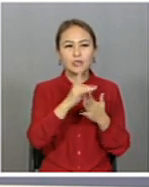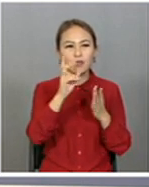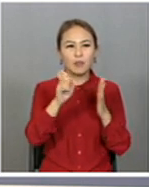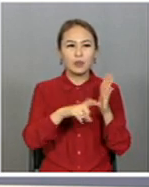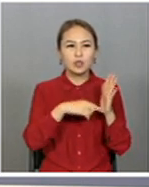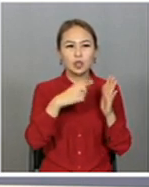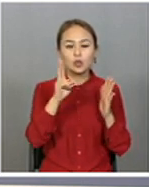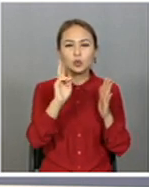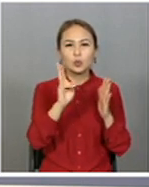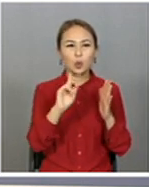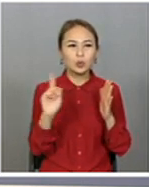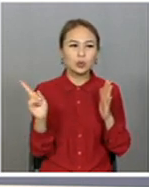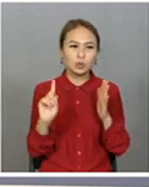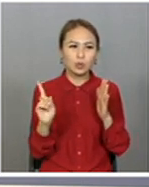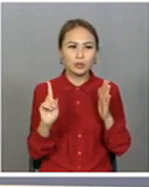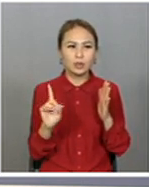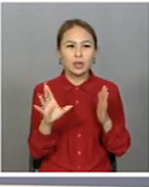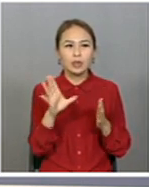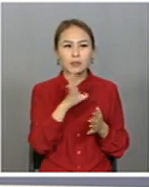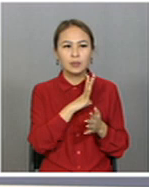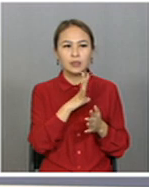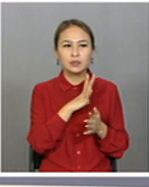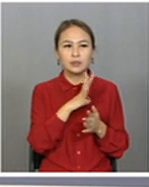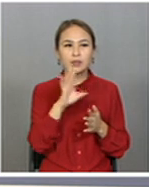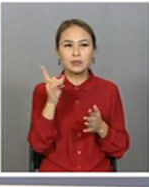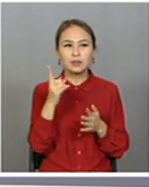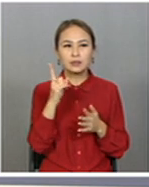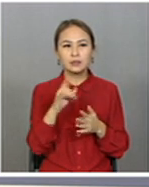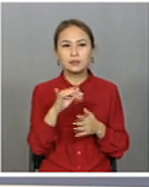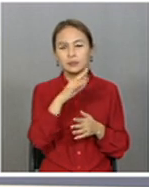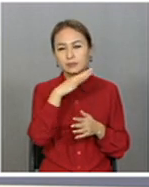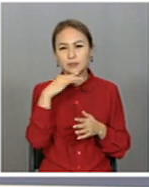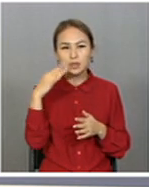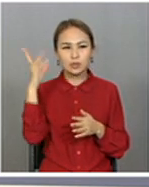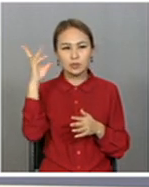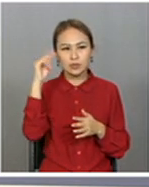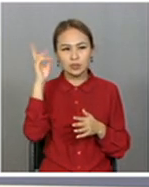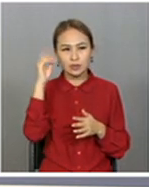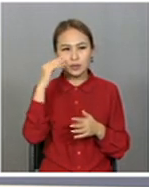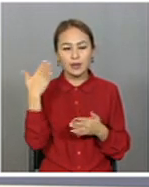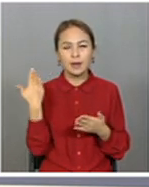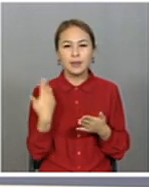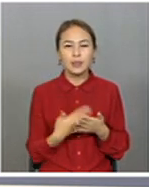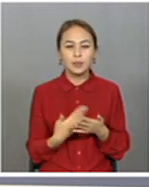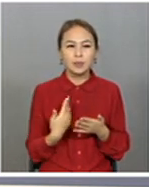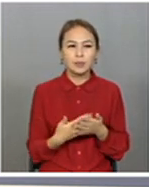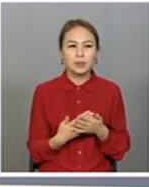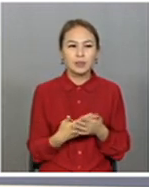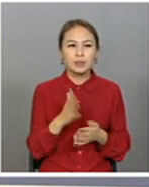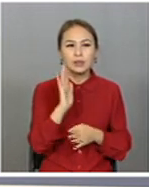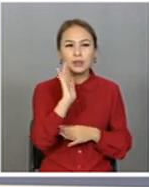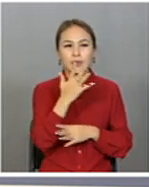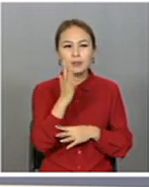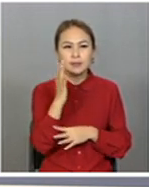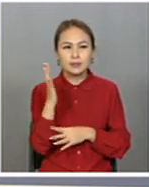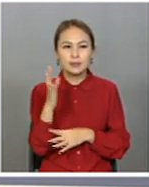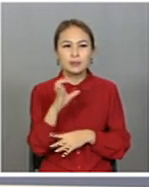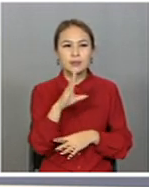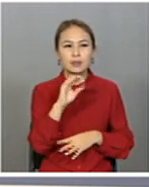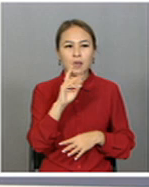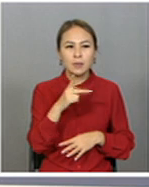на вопросы «кто?», «что?», бывает в единственном и множественном числе. Например,